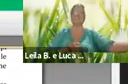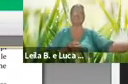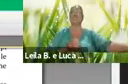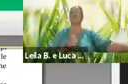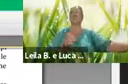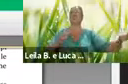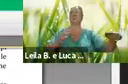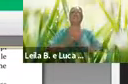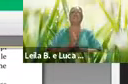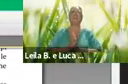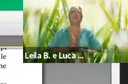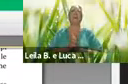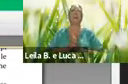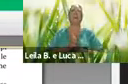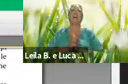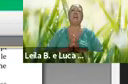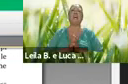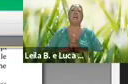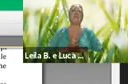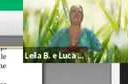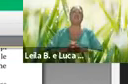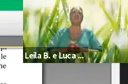mascotte.